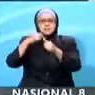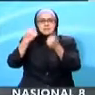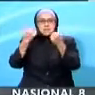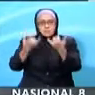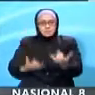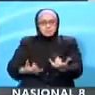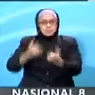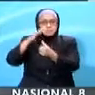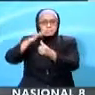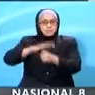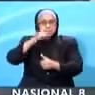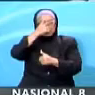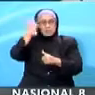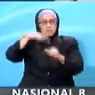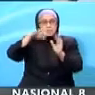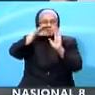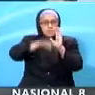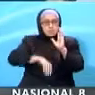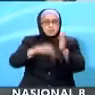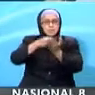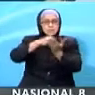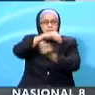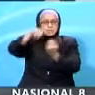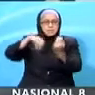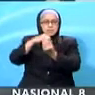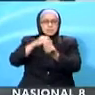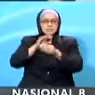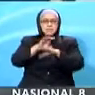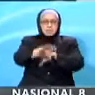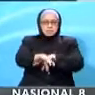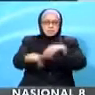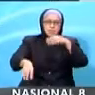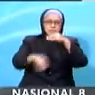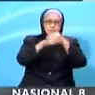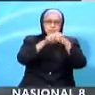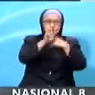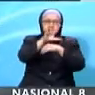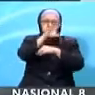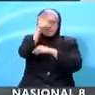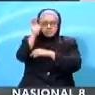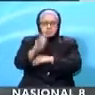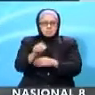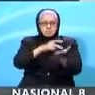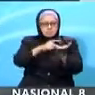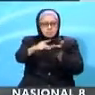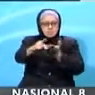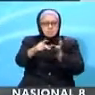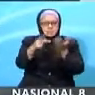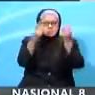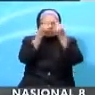mata wang. Yayasan Terengganu terpaksa menambah hampir 25% perbelanjaan, iaitu sebanyak